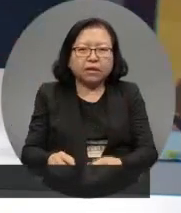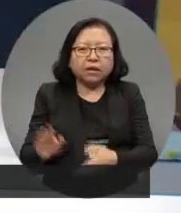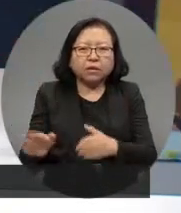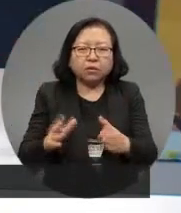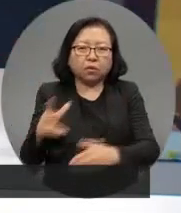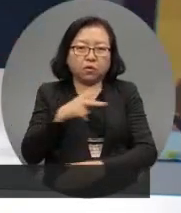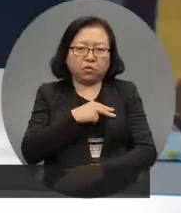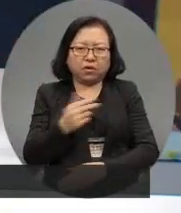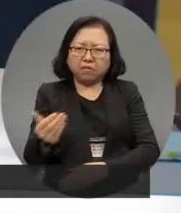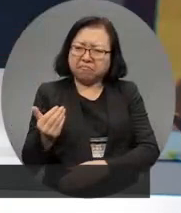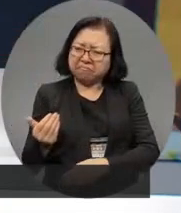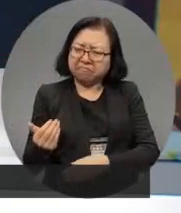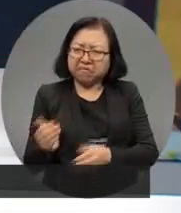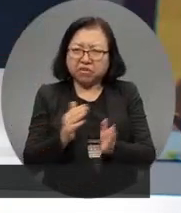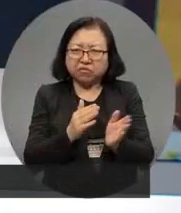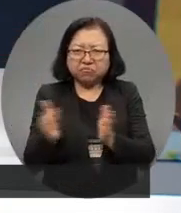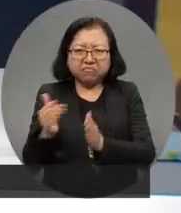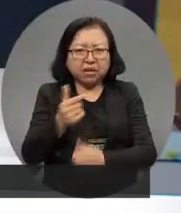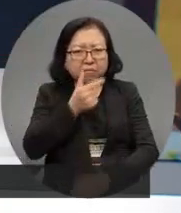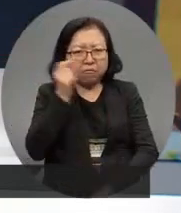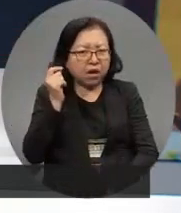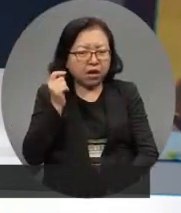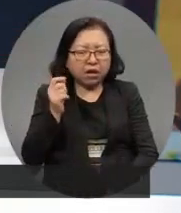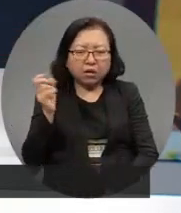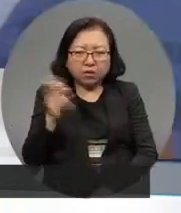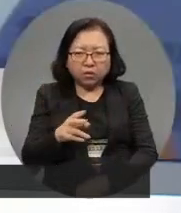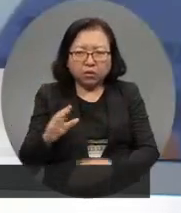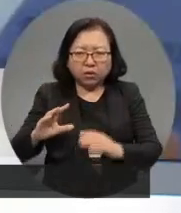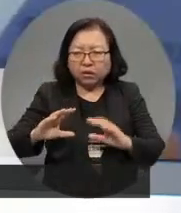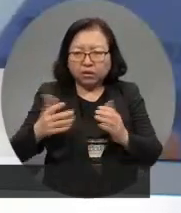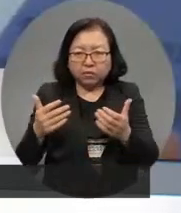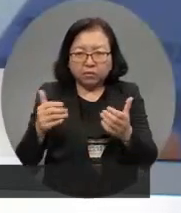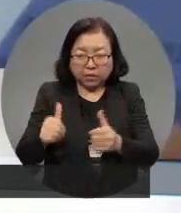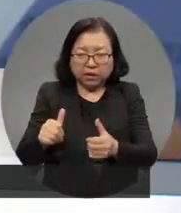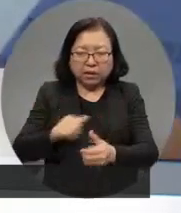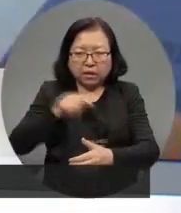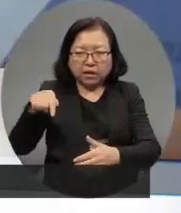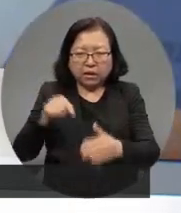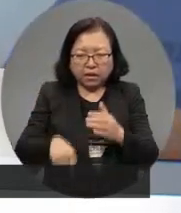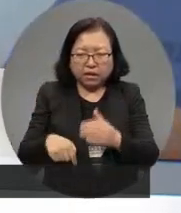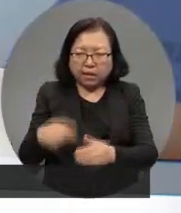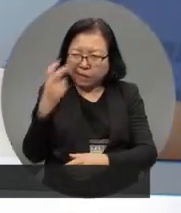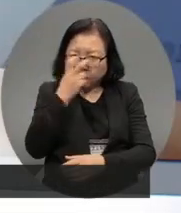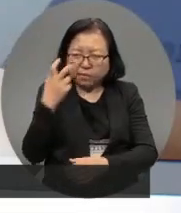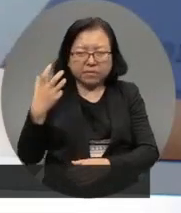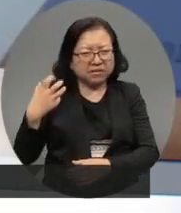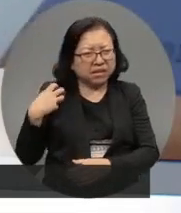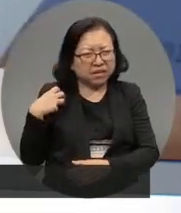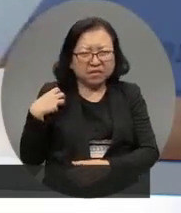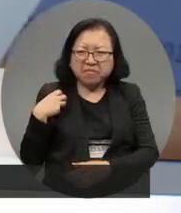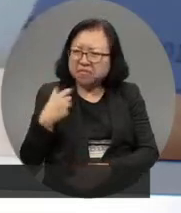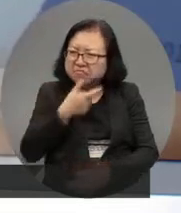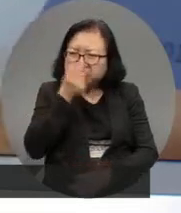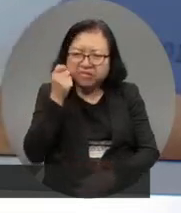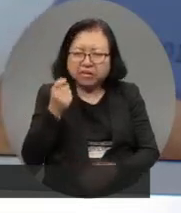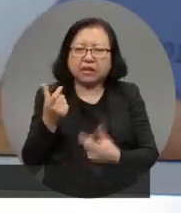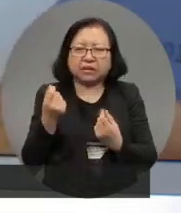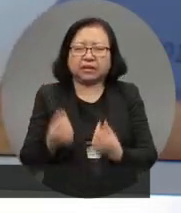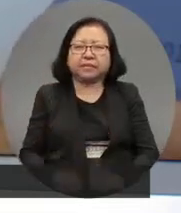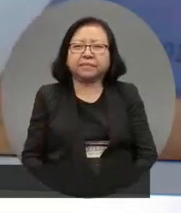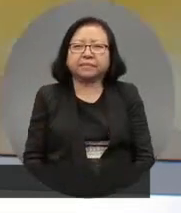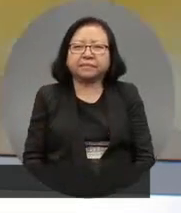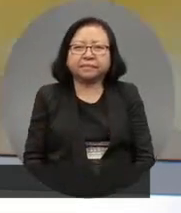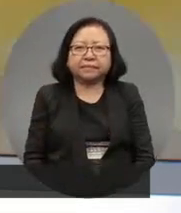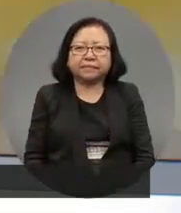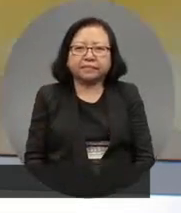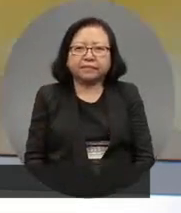도의원들의 사전 준비는 너무나 부족했고 도의회 본연의 견제와 감시 역할은 찾아볼 수 없었습니다. 관련 소식 이지연